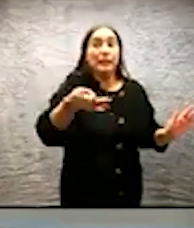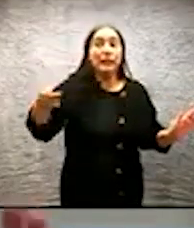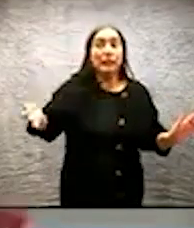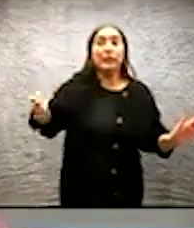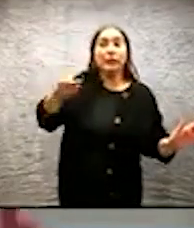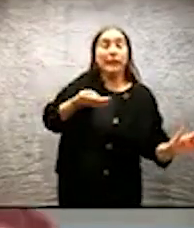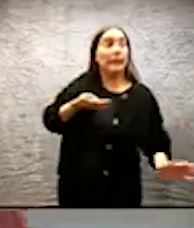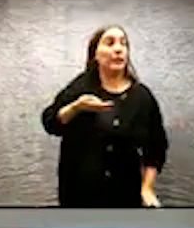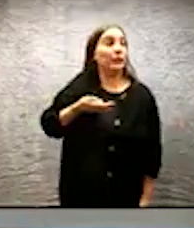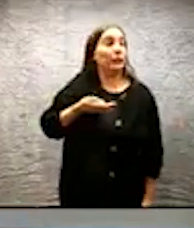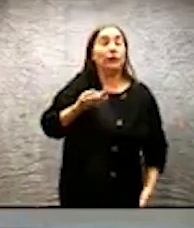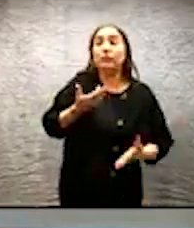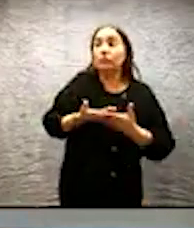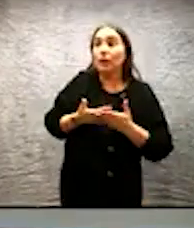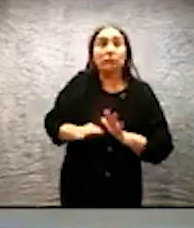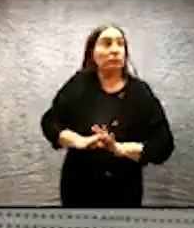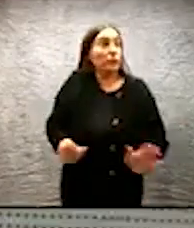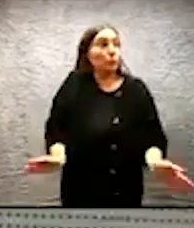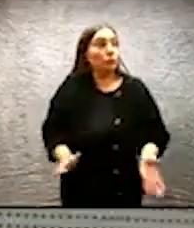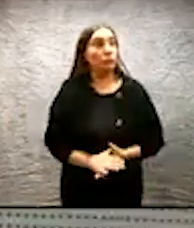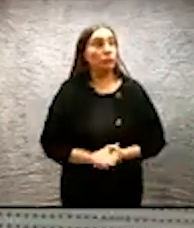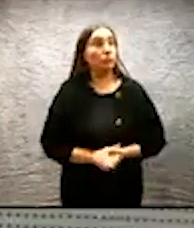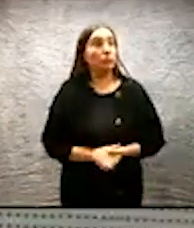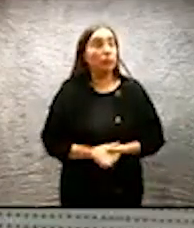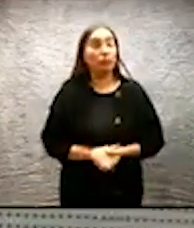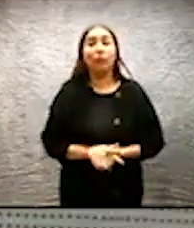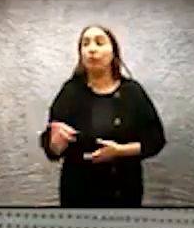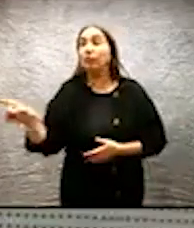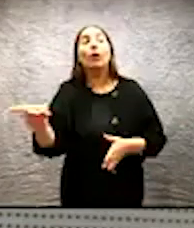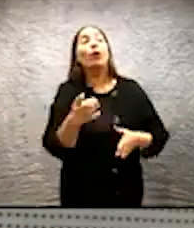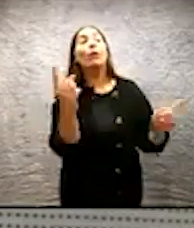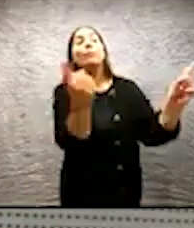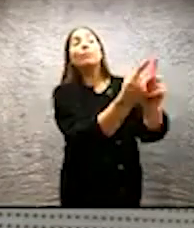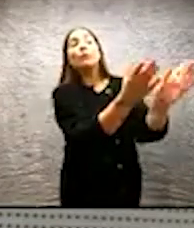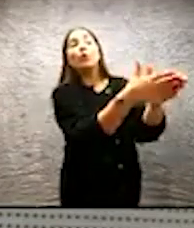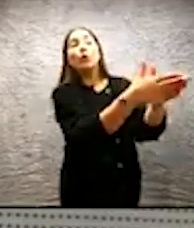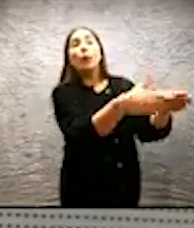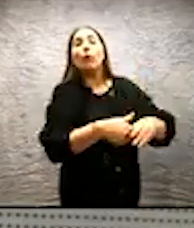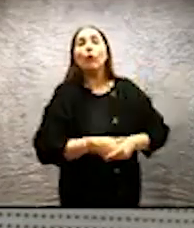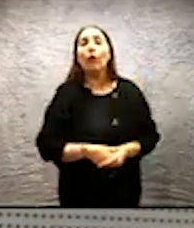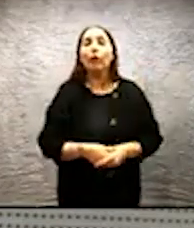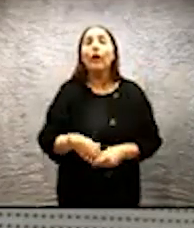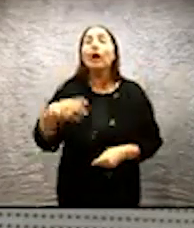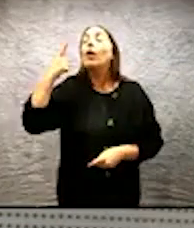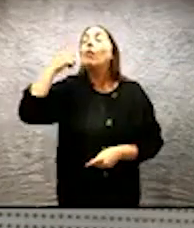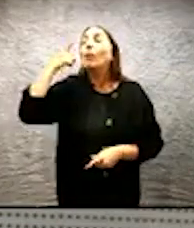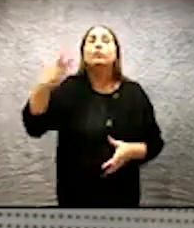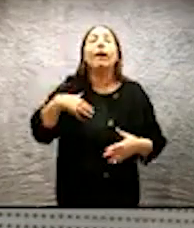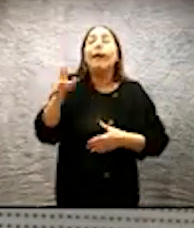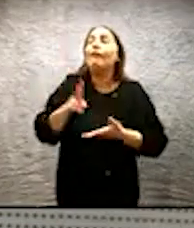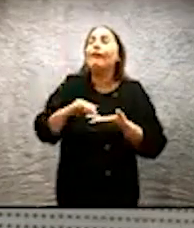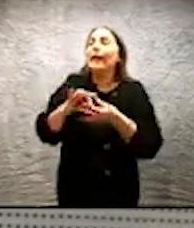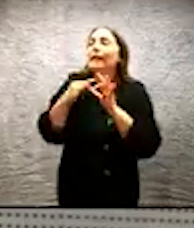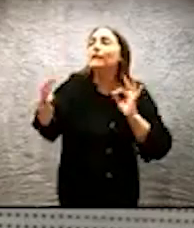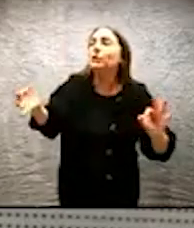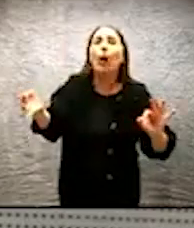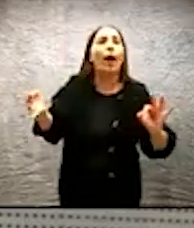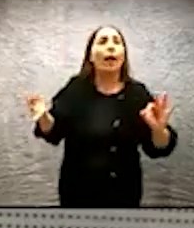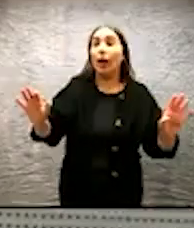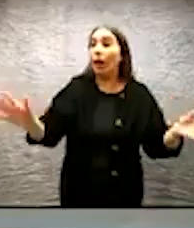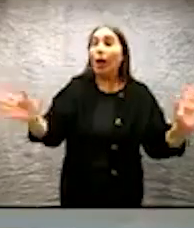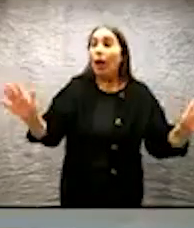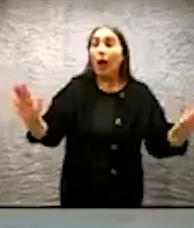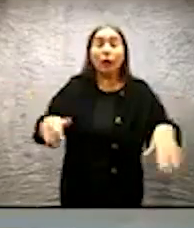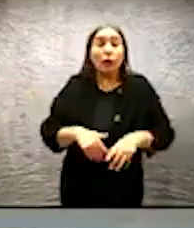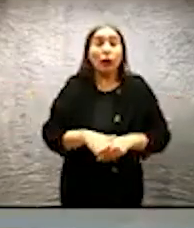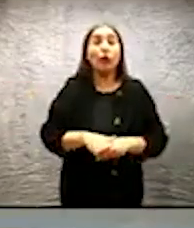On m'a rapporté cela, donc vous lui demanderez quand il sera. Ah, mais je croyais qu'il y avait une réelle histoire de fond, que en fait, sans savoir ce que. Ah, pas du tout, ce non. C'est juste